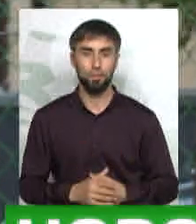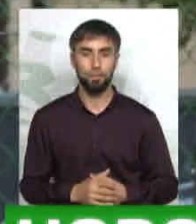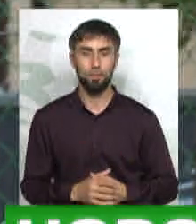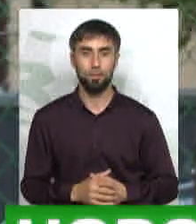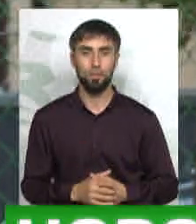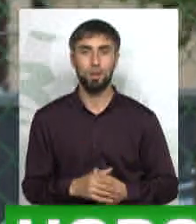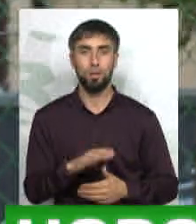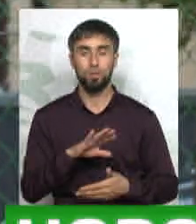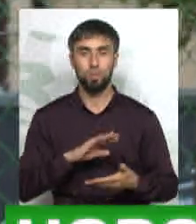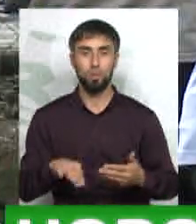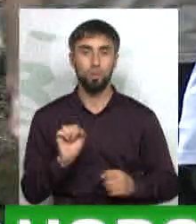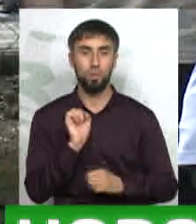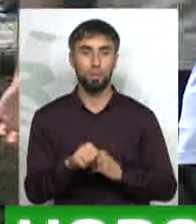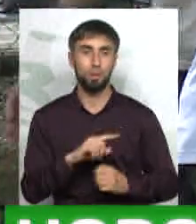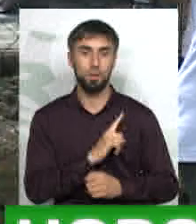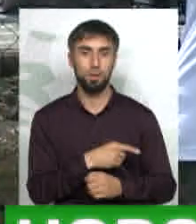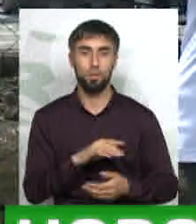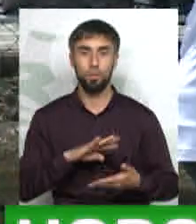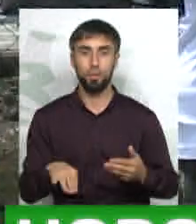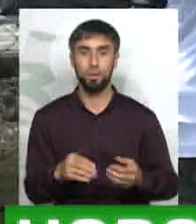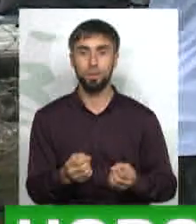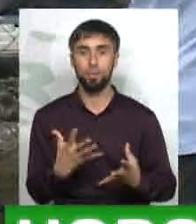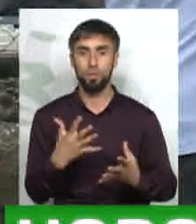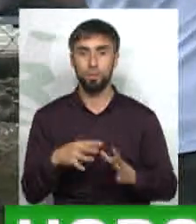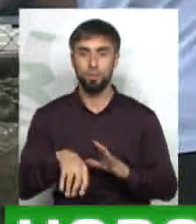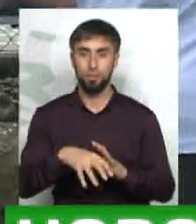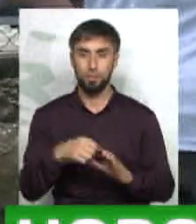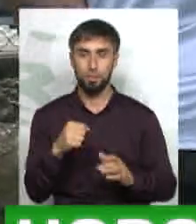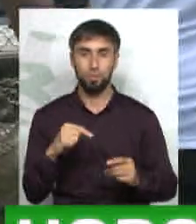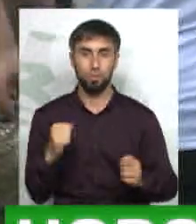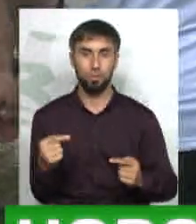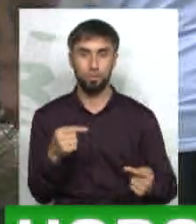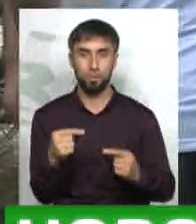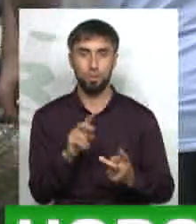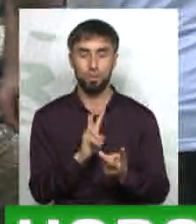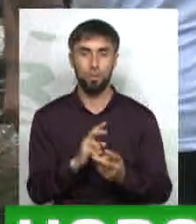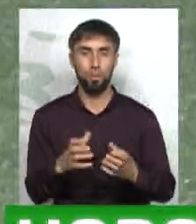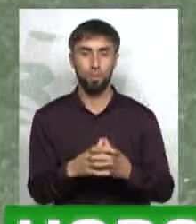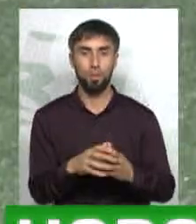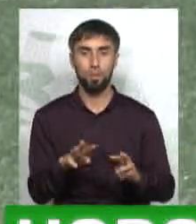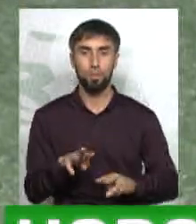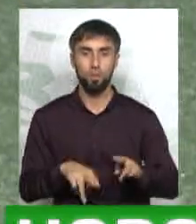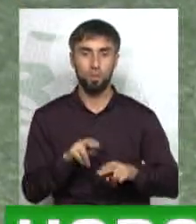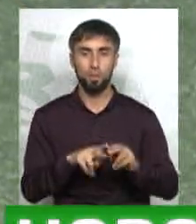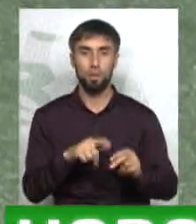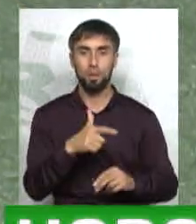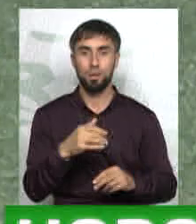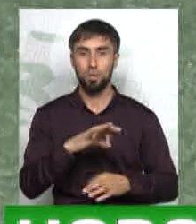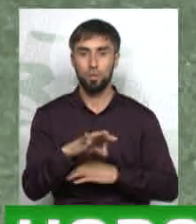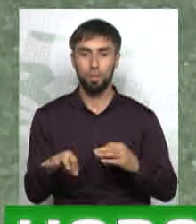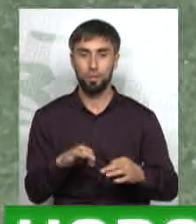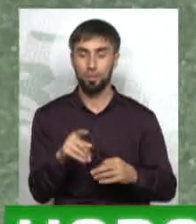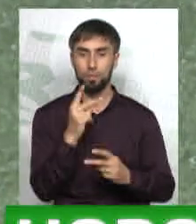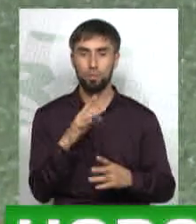Пусть будет победить сильнейший. После небольшой жеребьевки друг против друга на поле встречаются команды Минстрой и Геопроект. Здесь